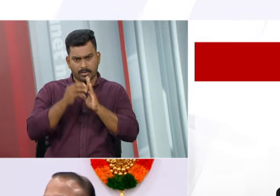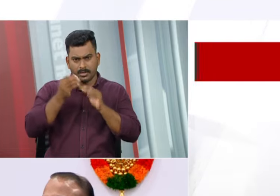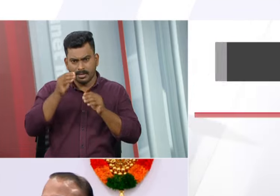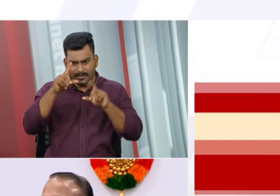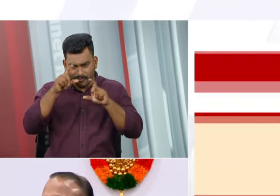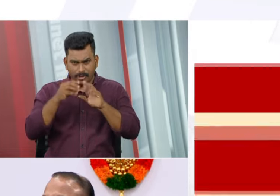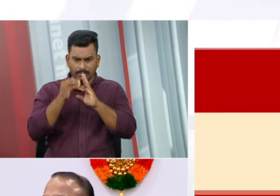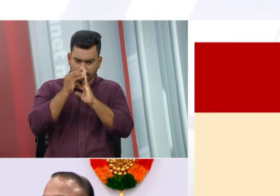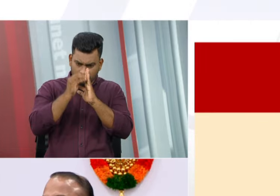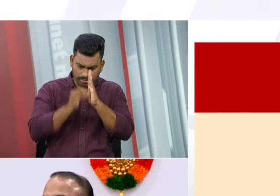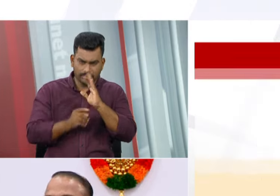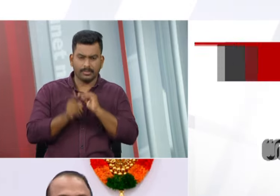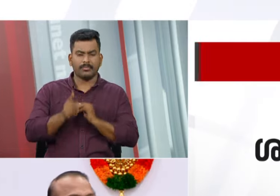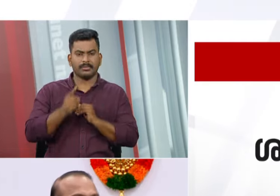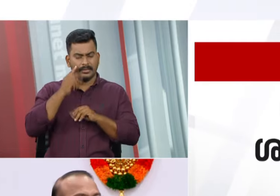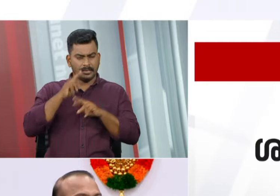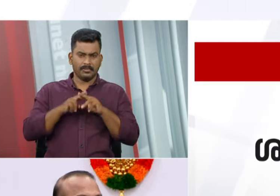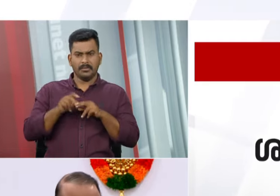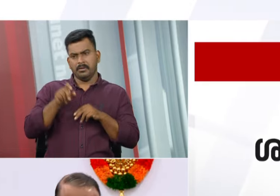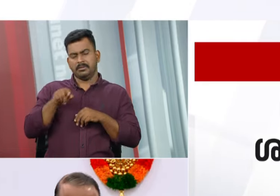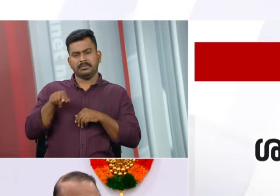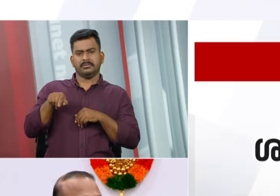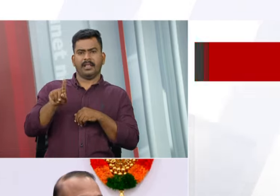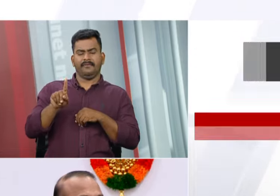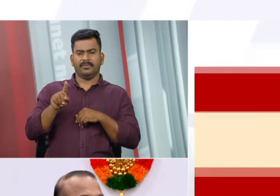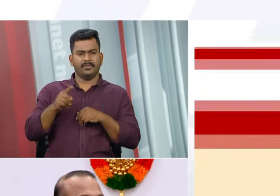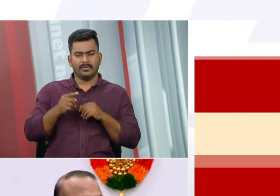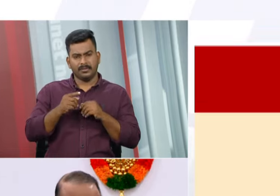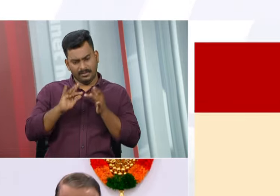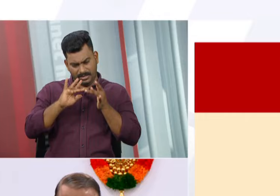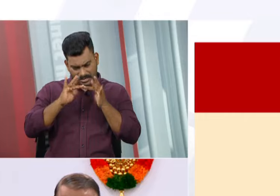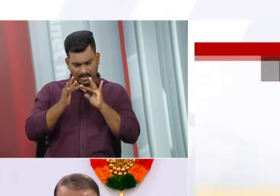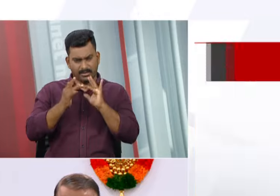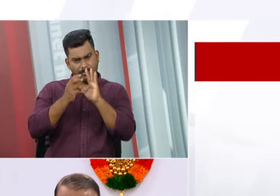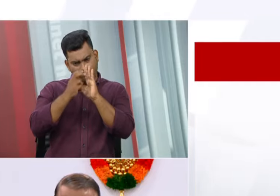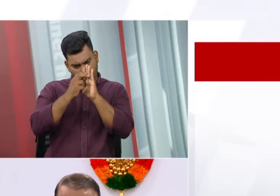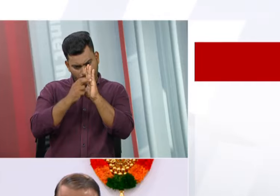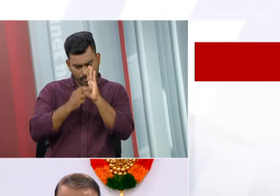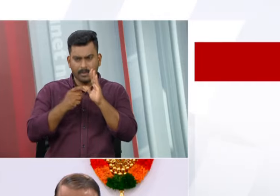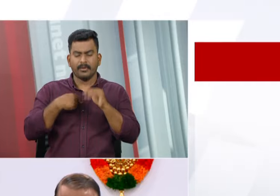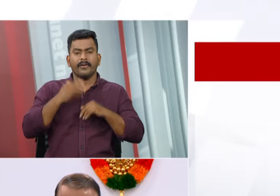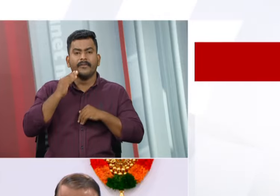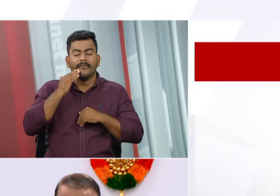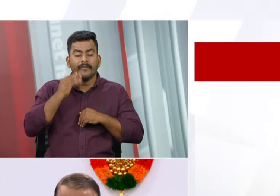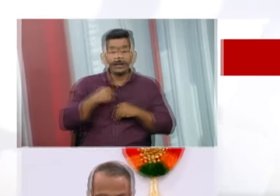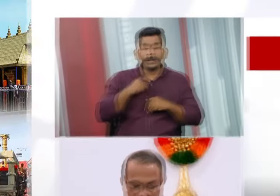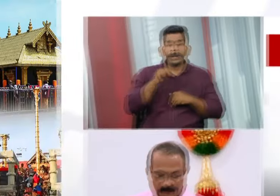ആരെങ്കിലും വെർച്വൽ ക്യൂ ചെയ്ത് വരൂ. കണക്കുകൾ തെളിയിക്കുന്ന അങ്ങനെയല്ലേ?